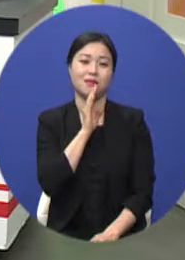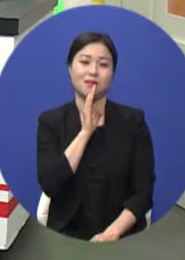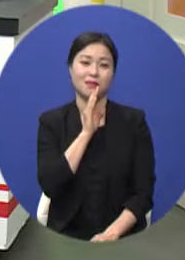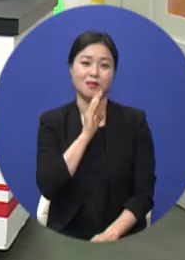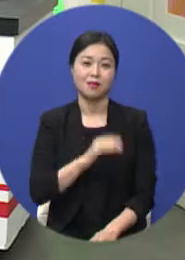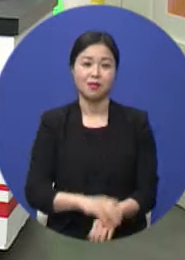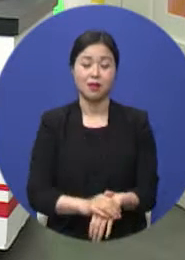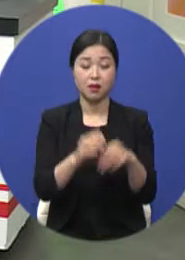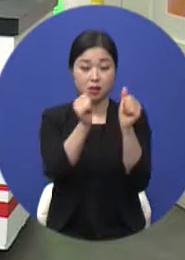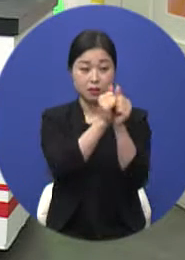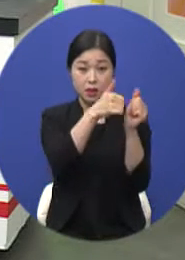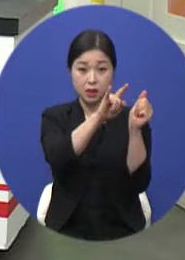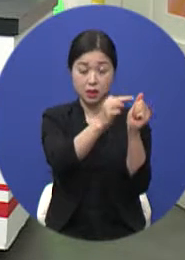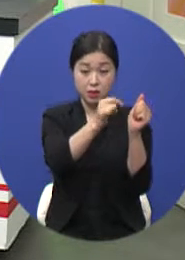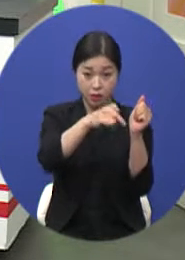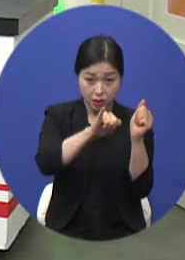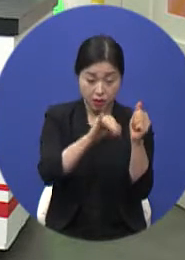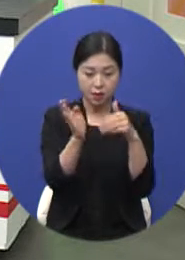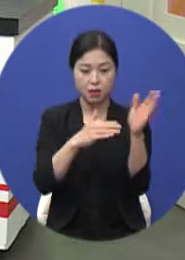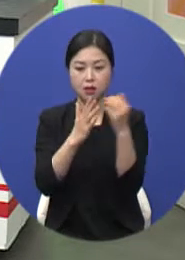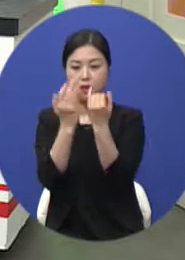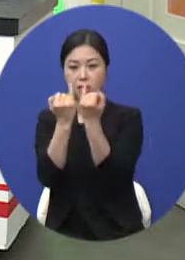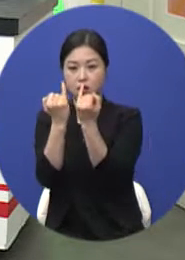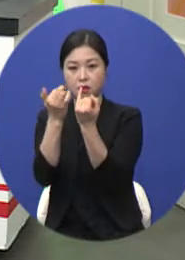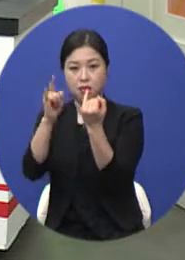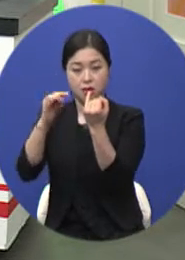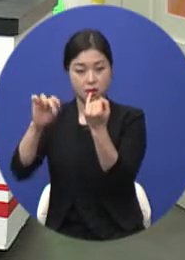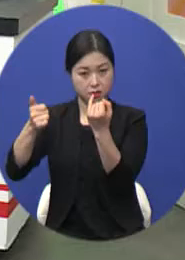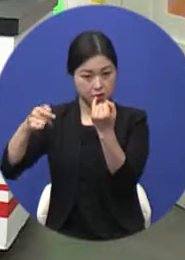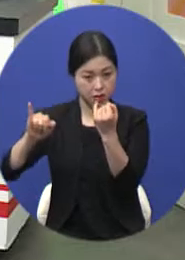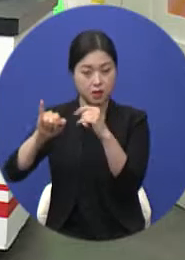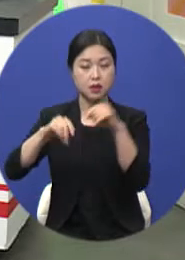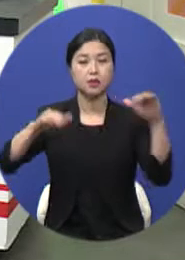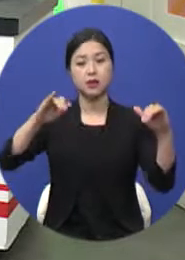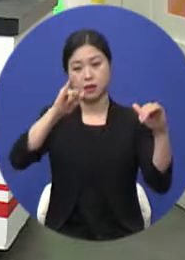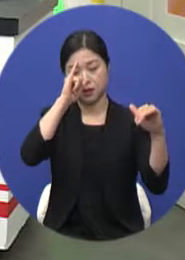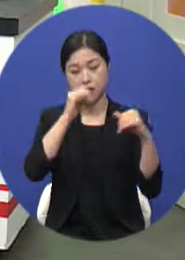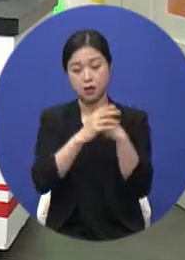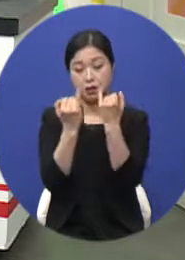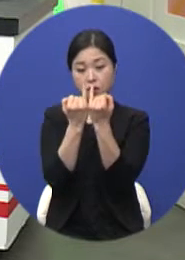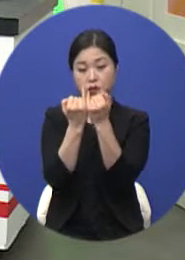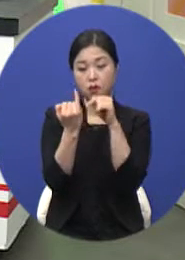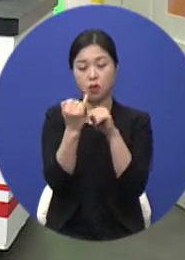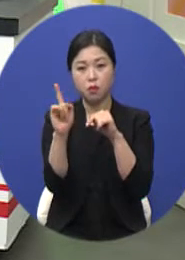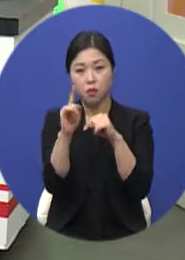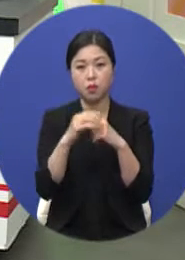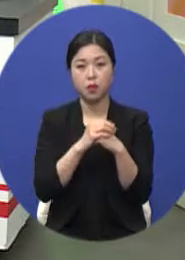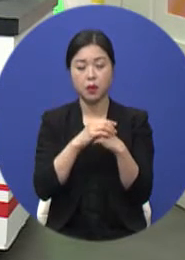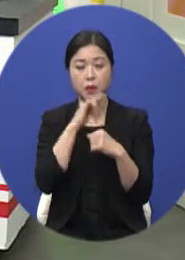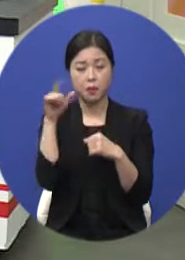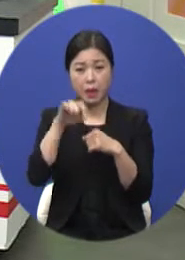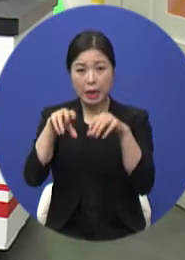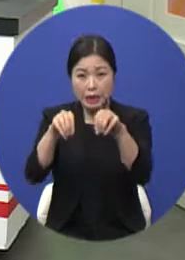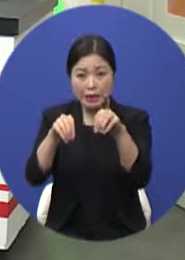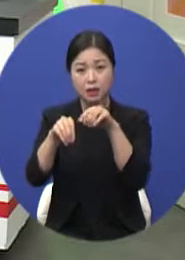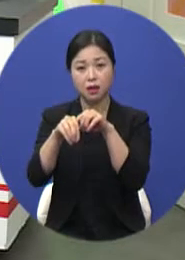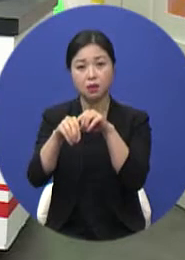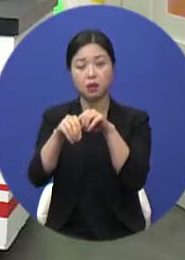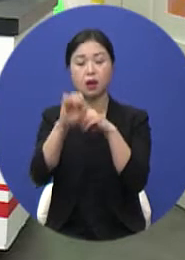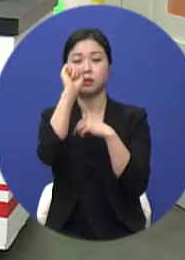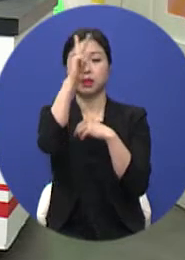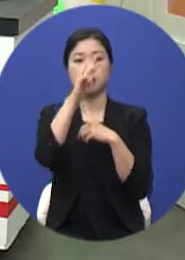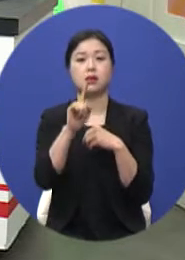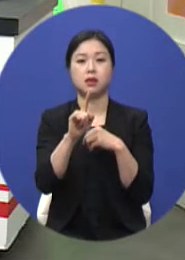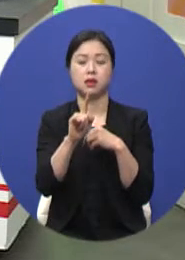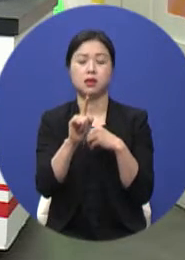근데 남성 갱년기와 여성 갱년기의 차이가 여성 갱년기는 이제 폐경을 전후로 해서